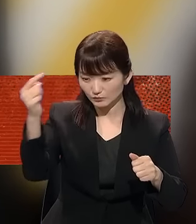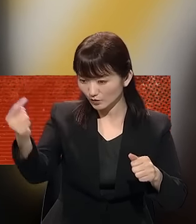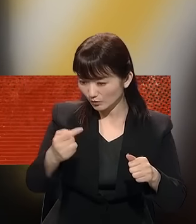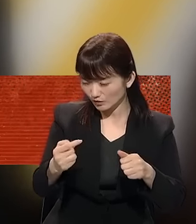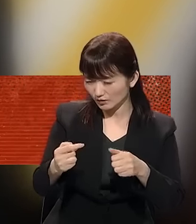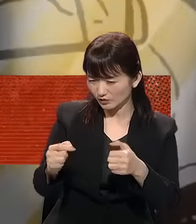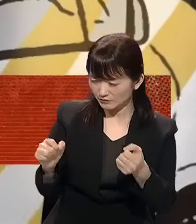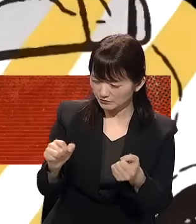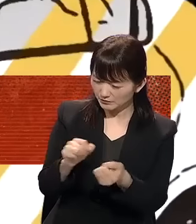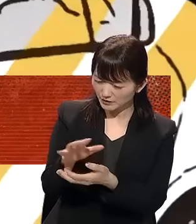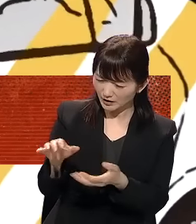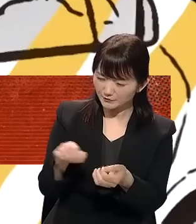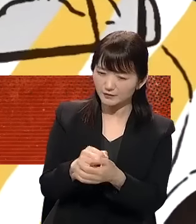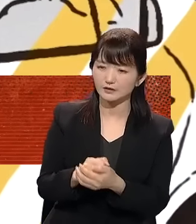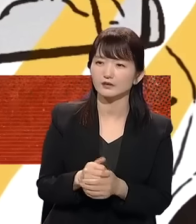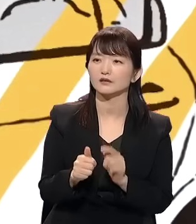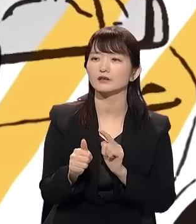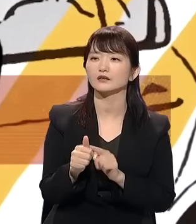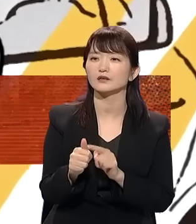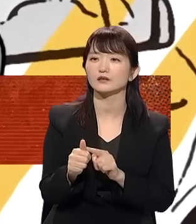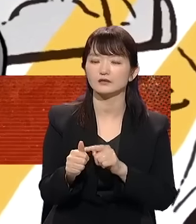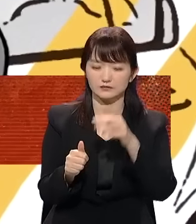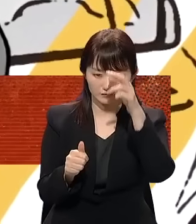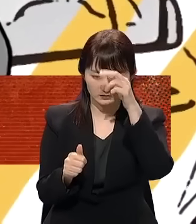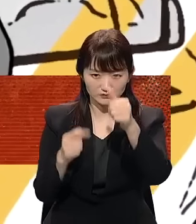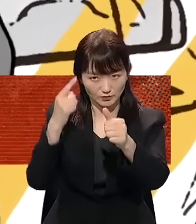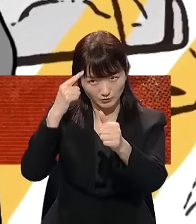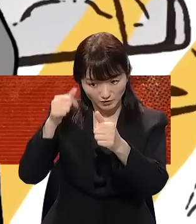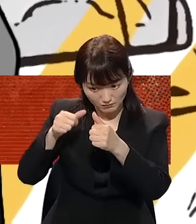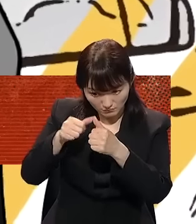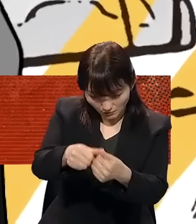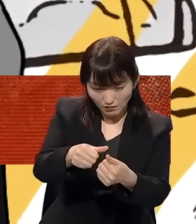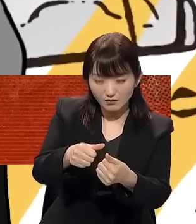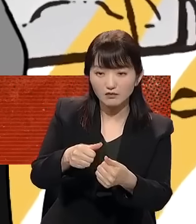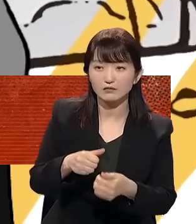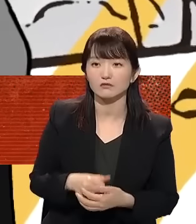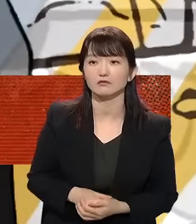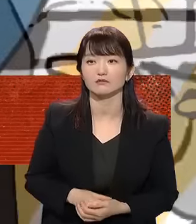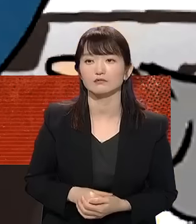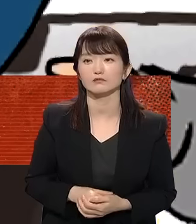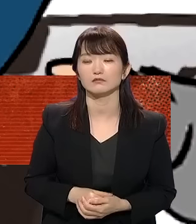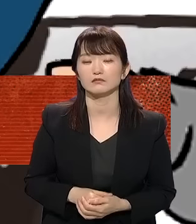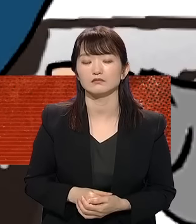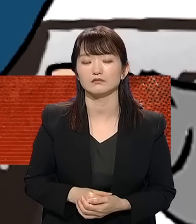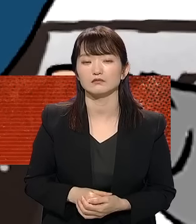좀 불었습니다이 남성이 경찰을 머리로 들어 받기도 했고요 당시